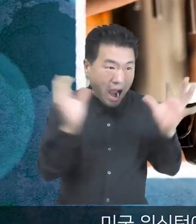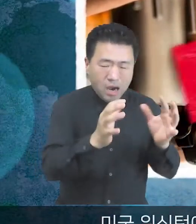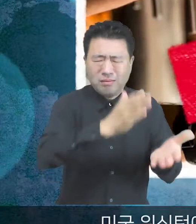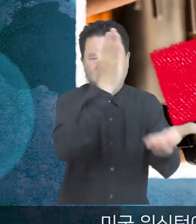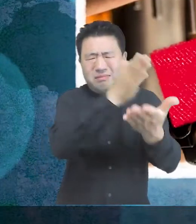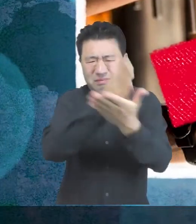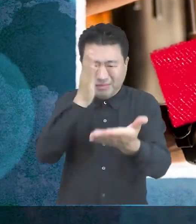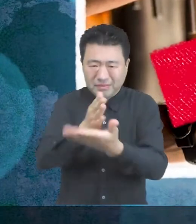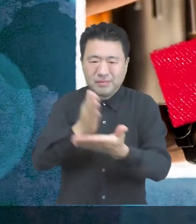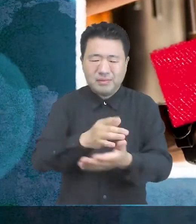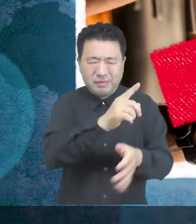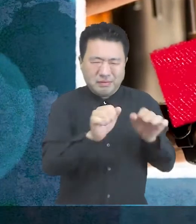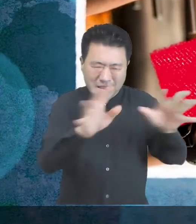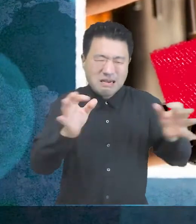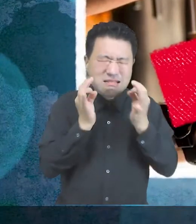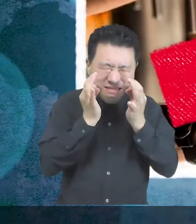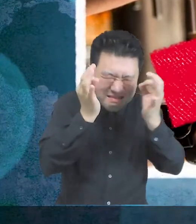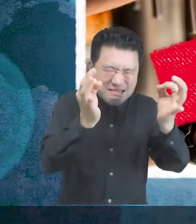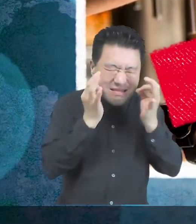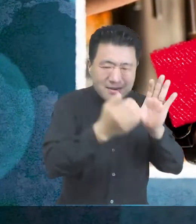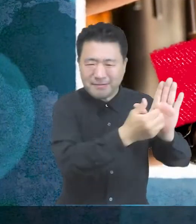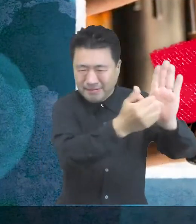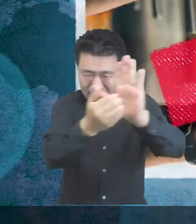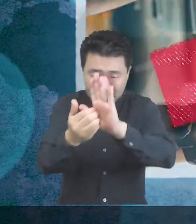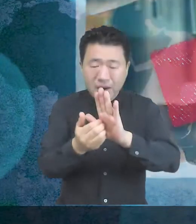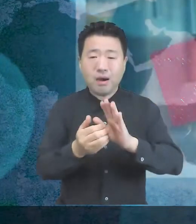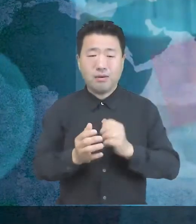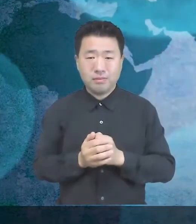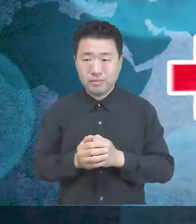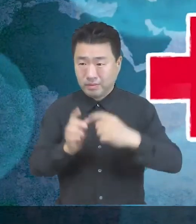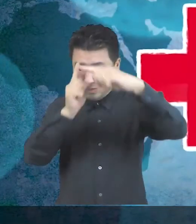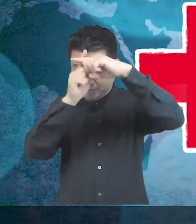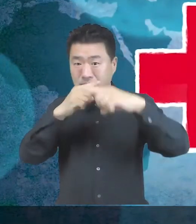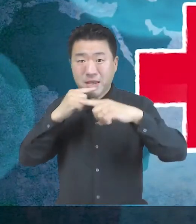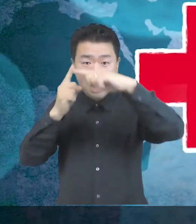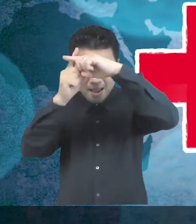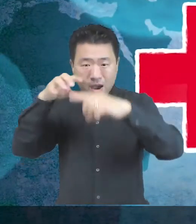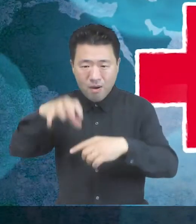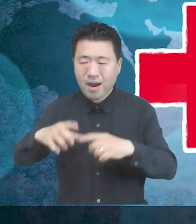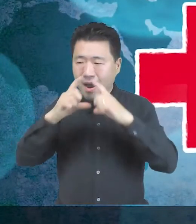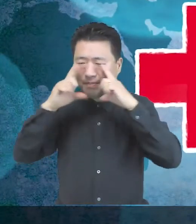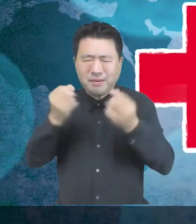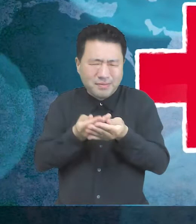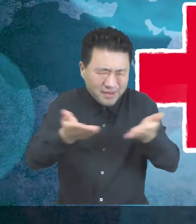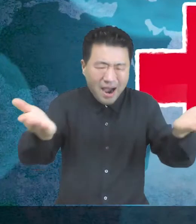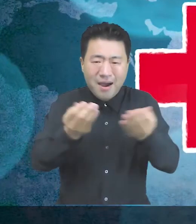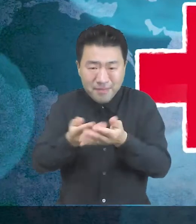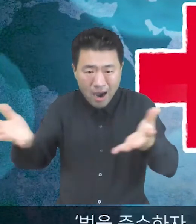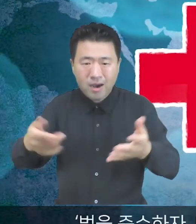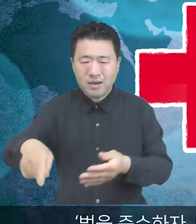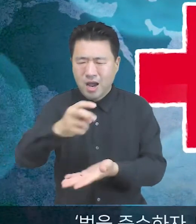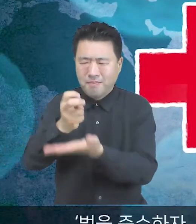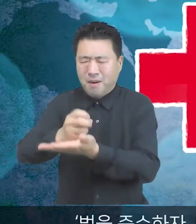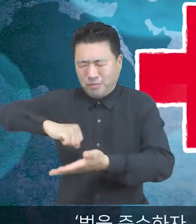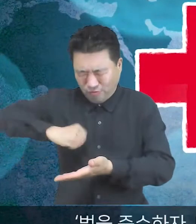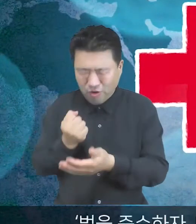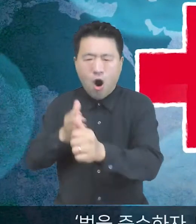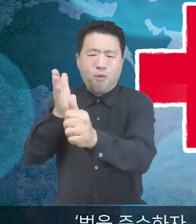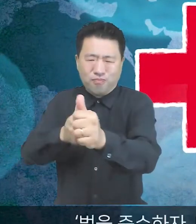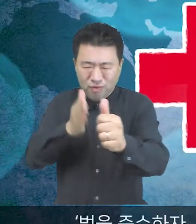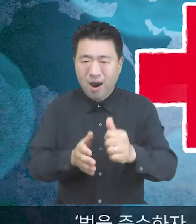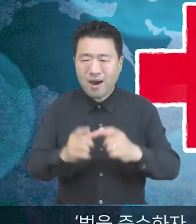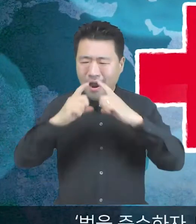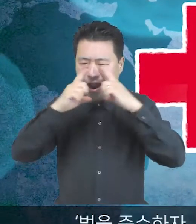모이는 장소를 닫아 유행병 확산을 막기 위해 노력합니다. 적십자는 시민들에게 마스크를 배포하며 법을